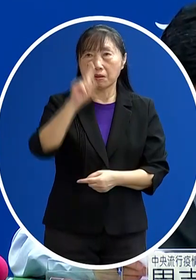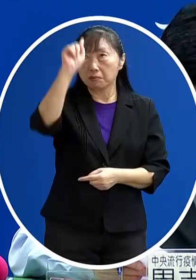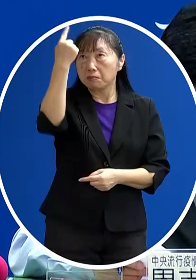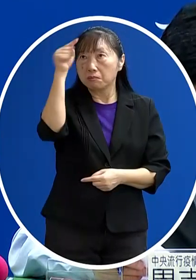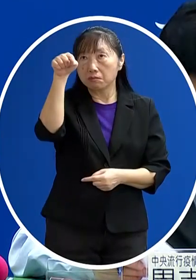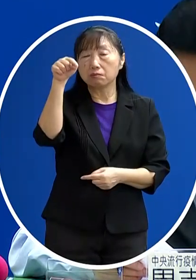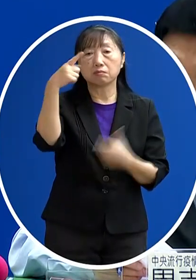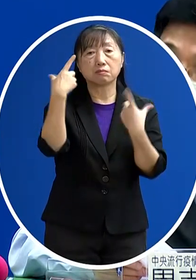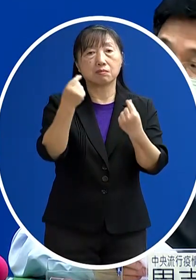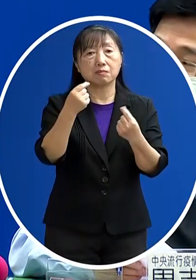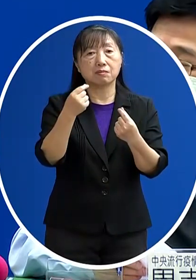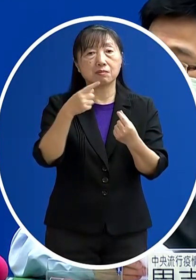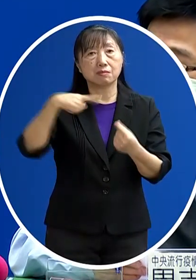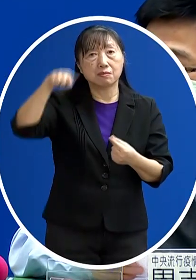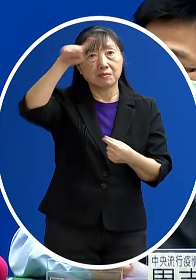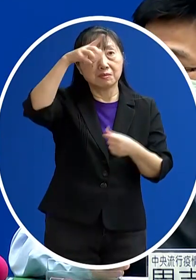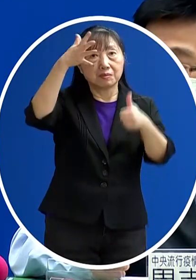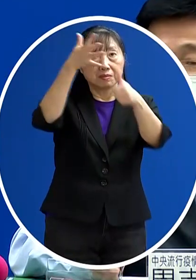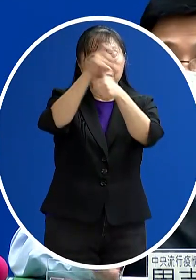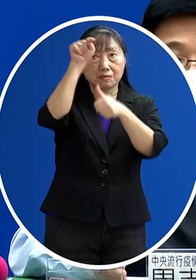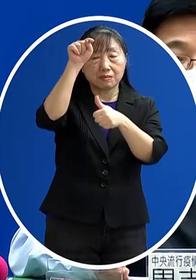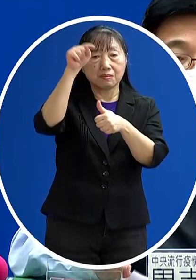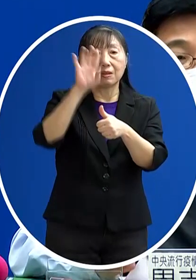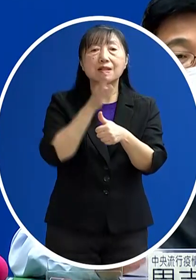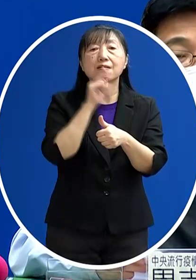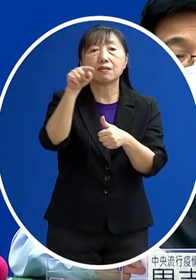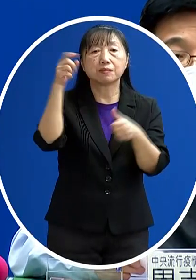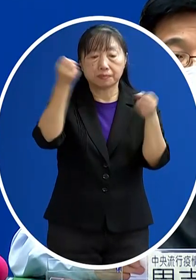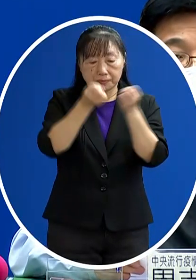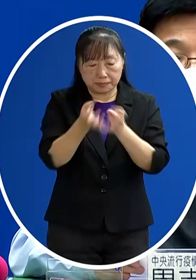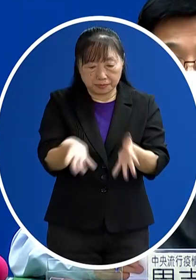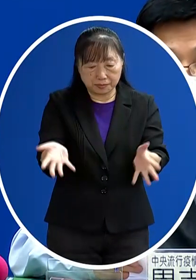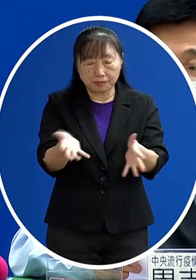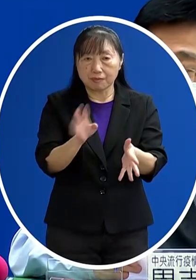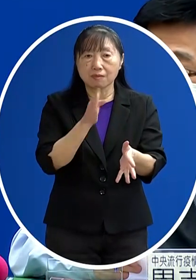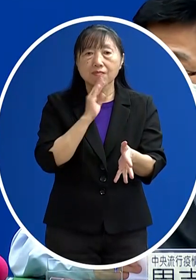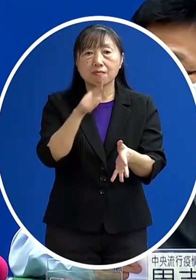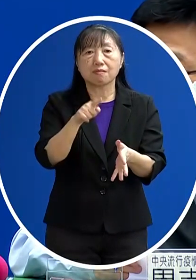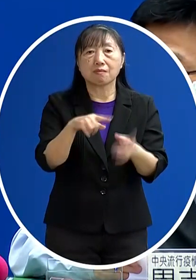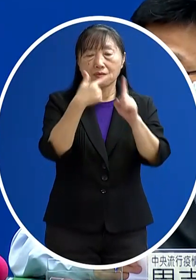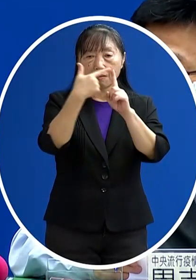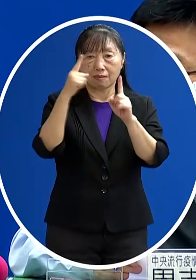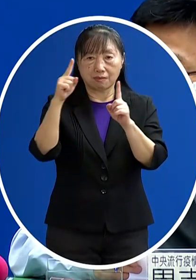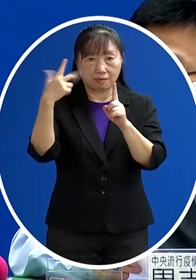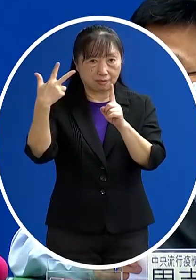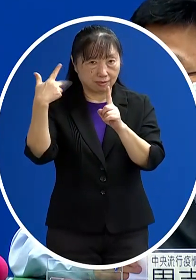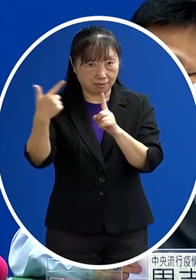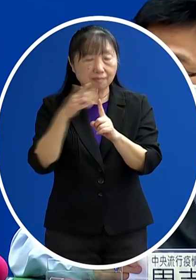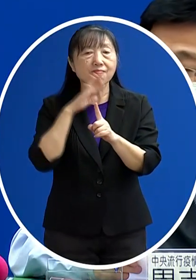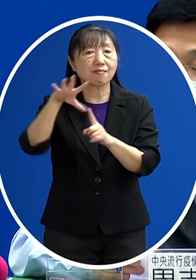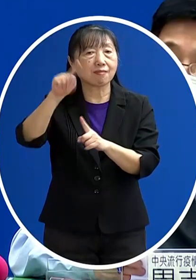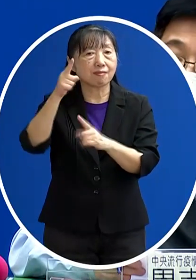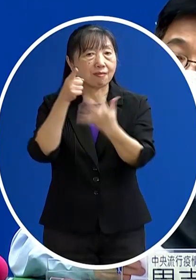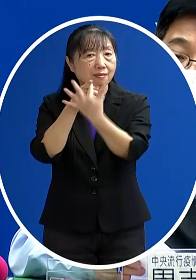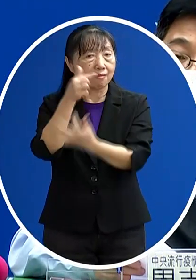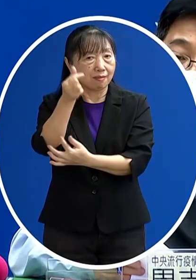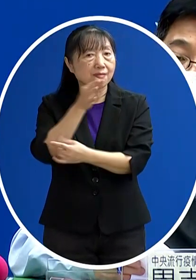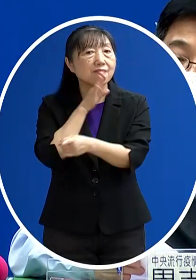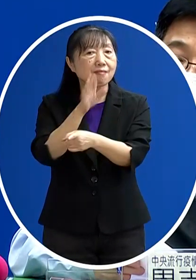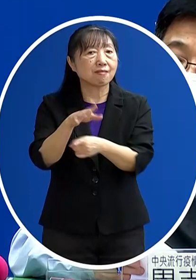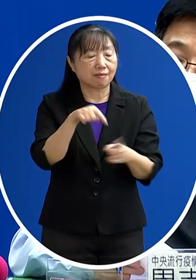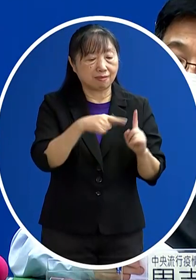叫同源的病毒呢就是說 可能互為傳染源那但是從時序上看 當然16176是先確診 而且先發病